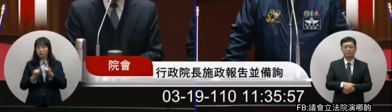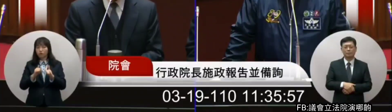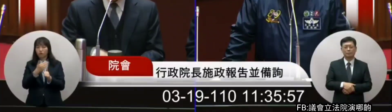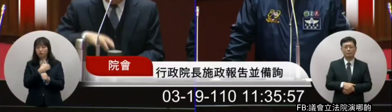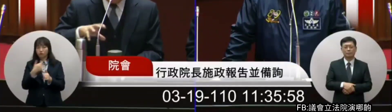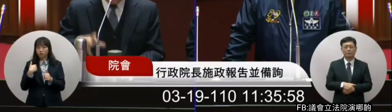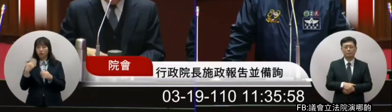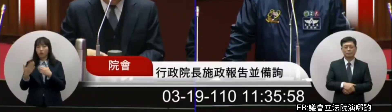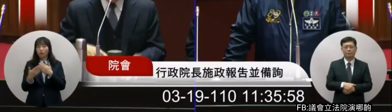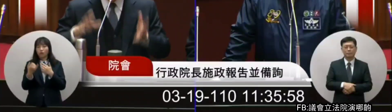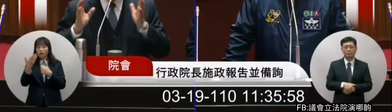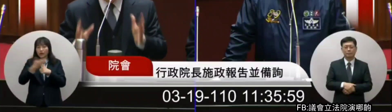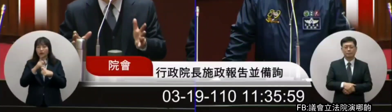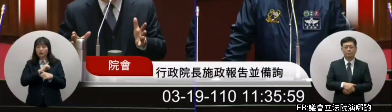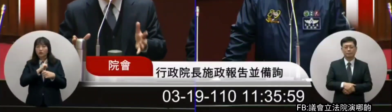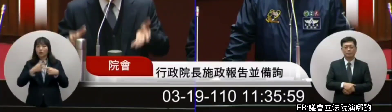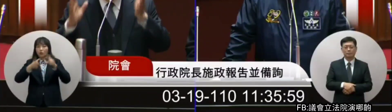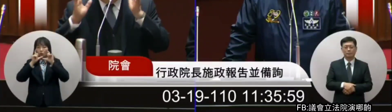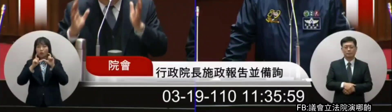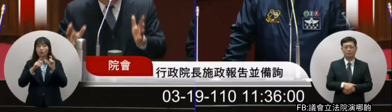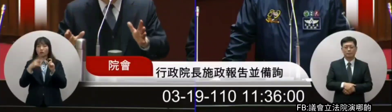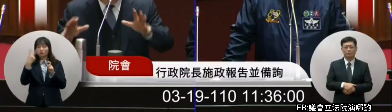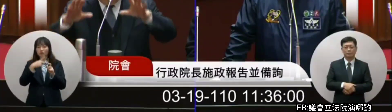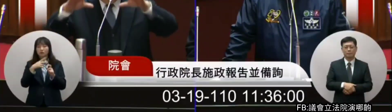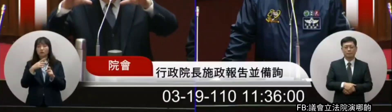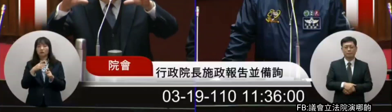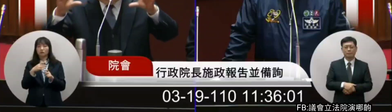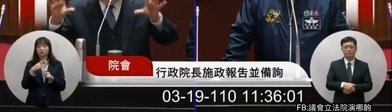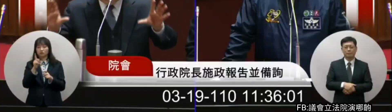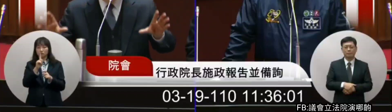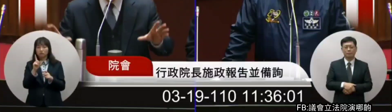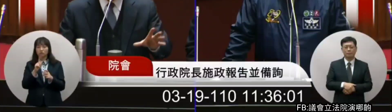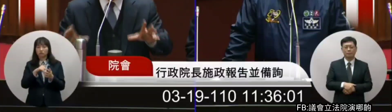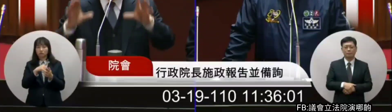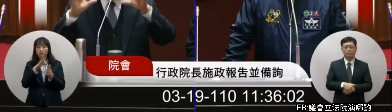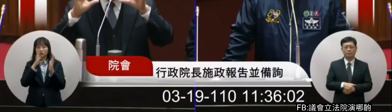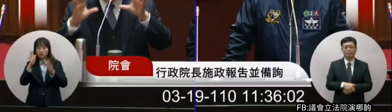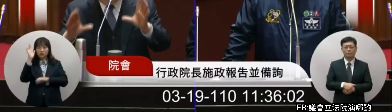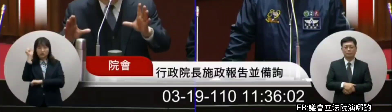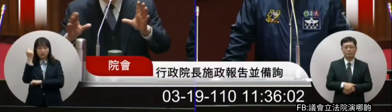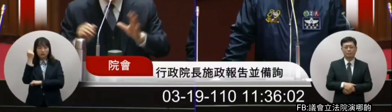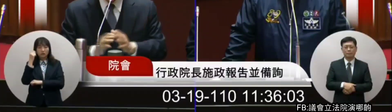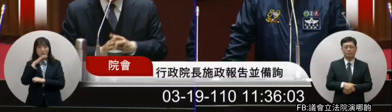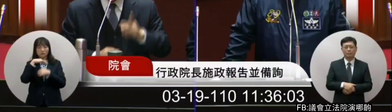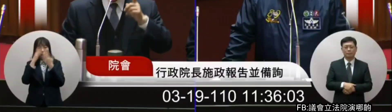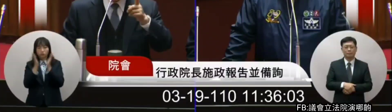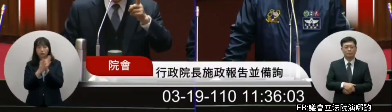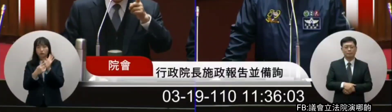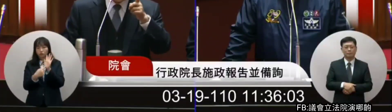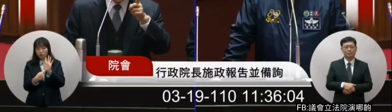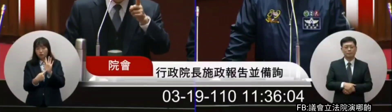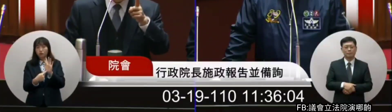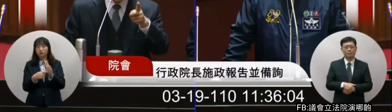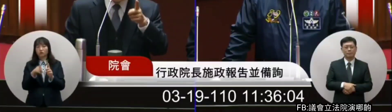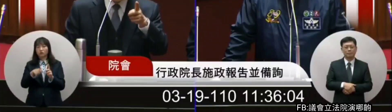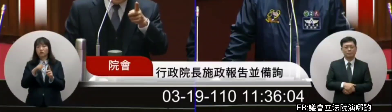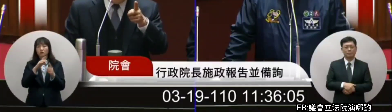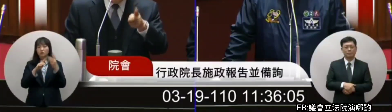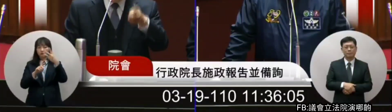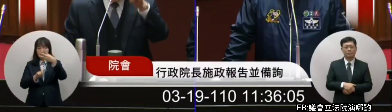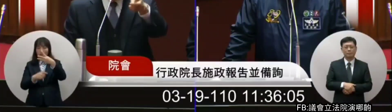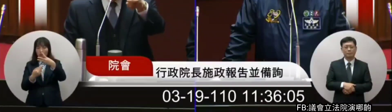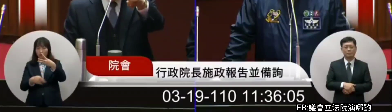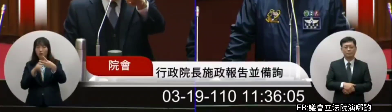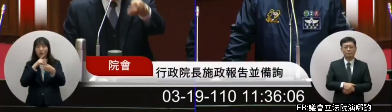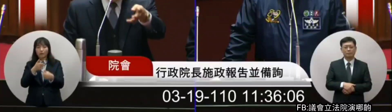能够得到平反，同时我们把整个正义彰显。至于319枪击